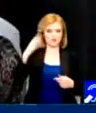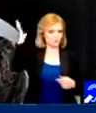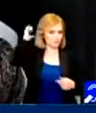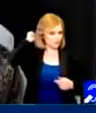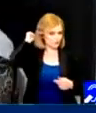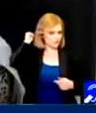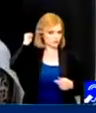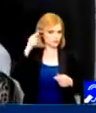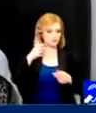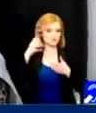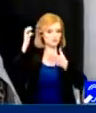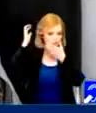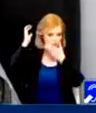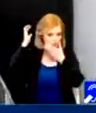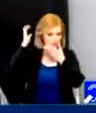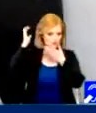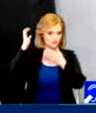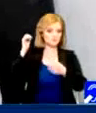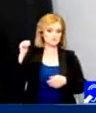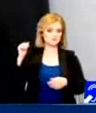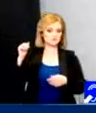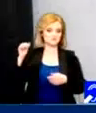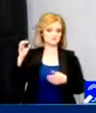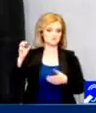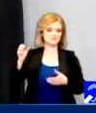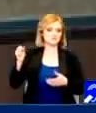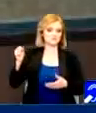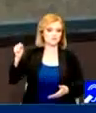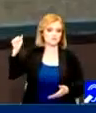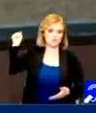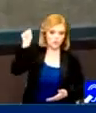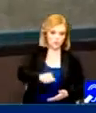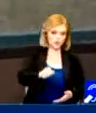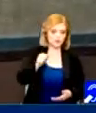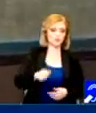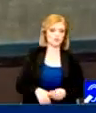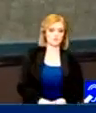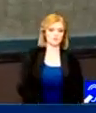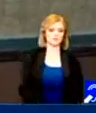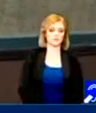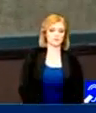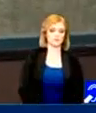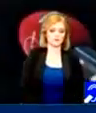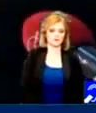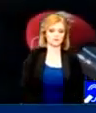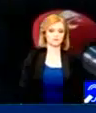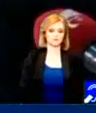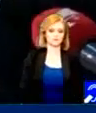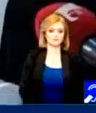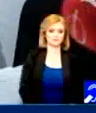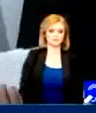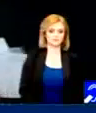dreaptă aici și mâna stângă la gol. Și m-a ridicat și m-a tras și m-a ispitat. Cu noroc erau